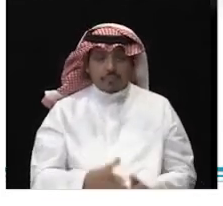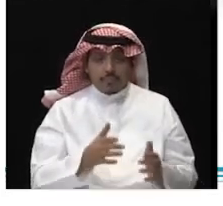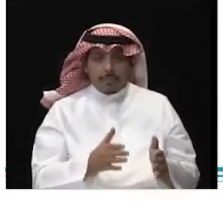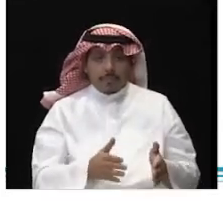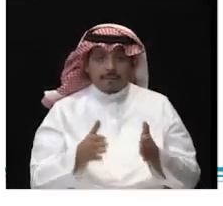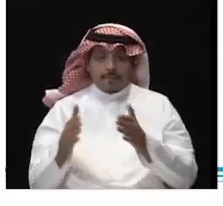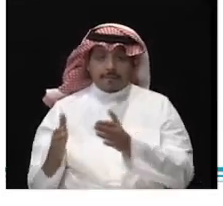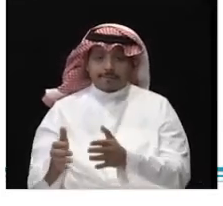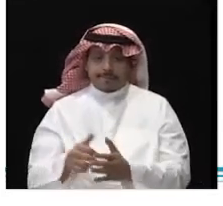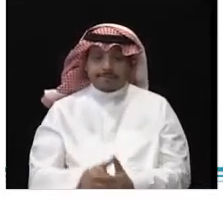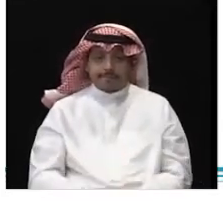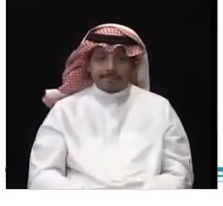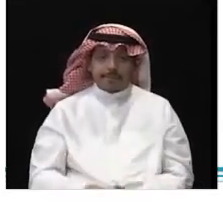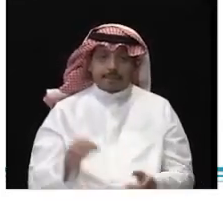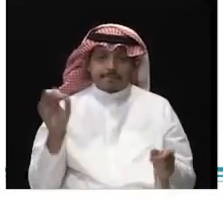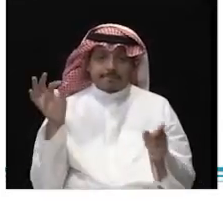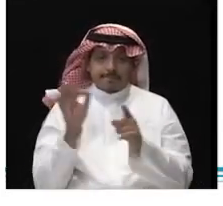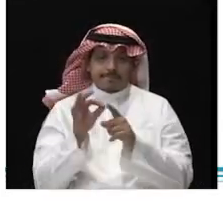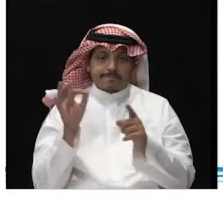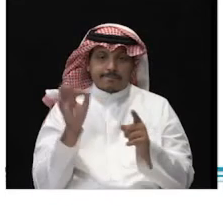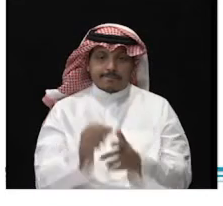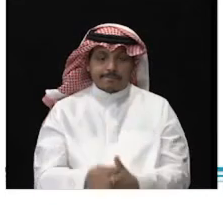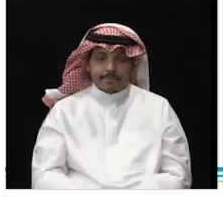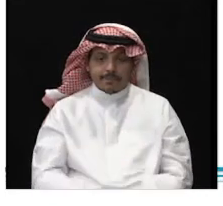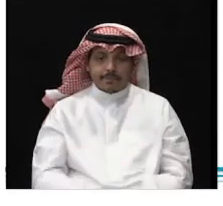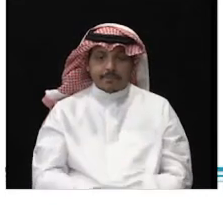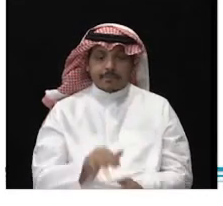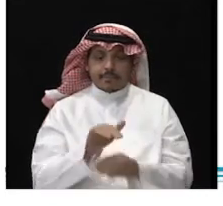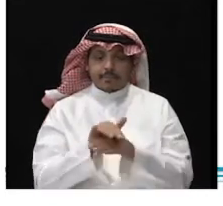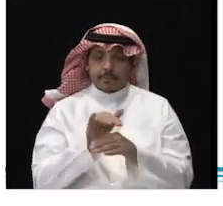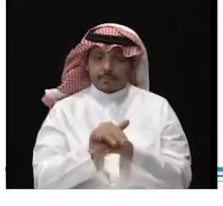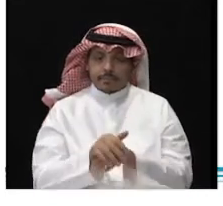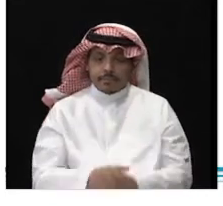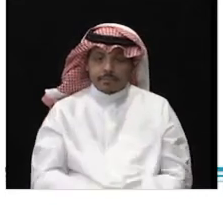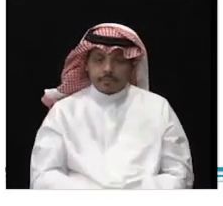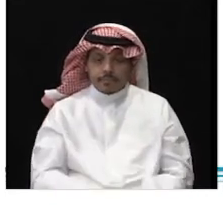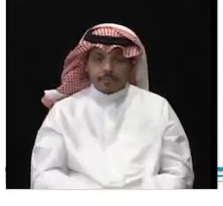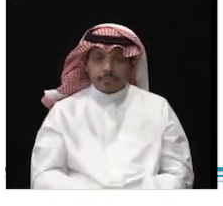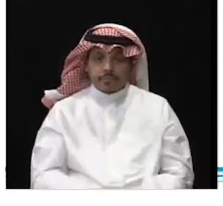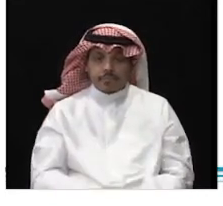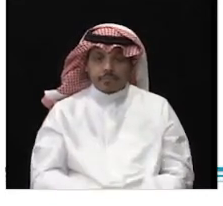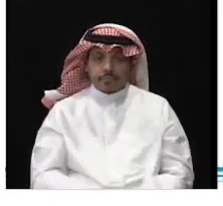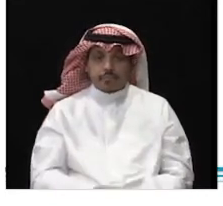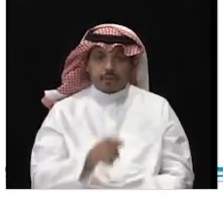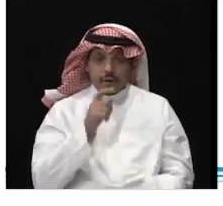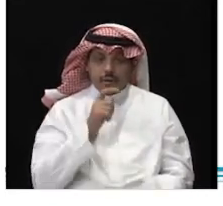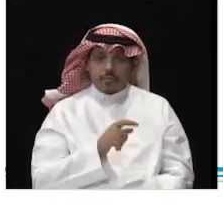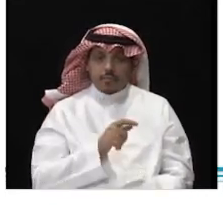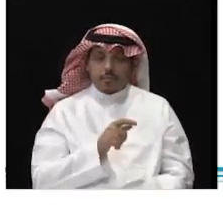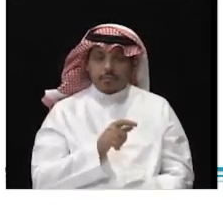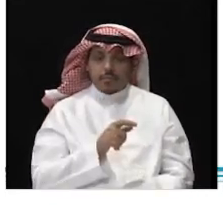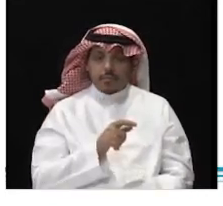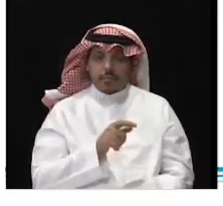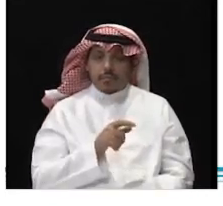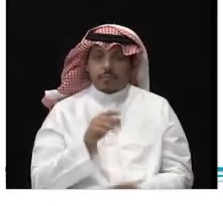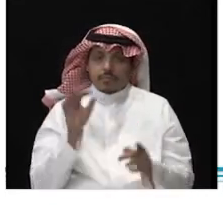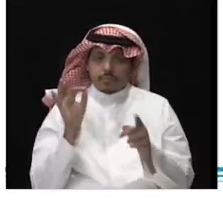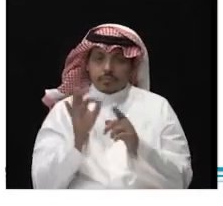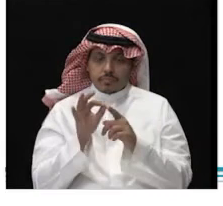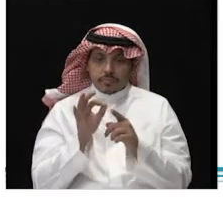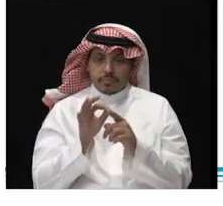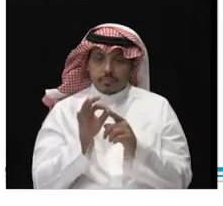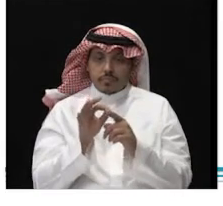ننتقل الآن إلى أهداف الدرس، وذكرنا بأن الأهداف لابد منها في